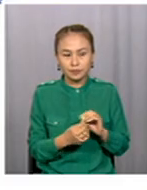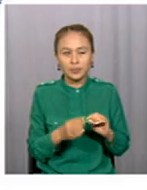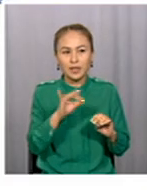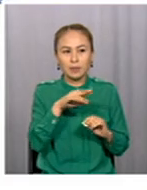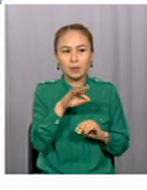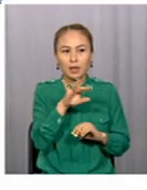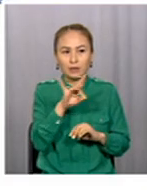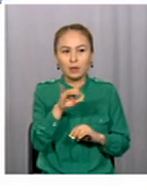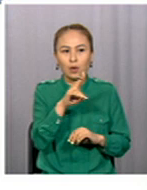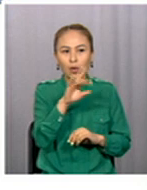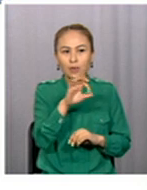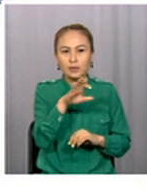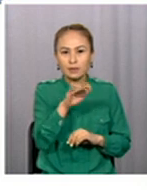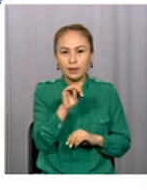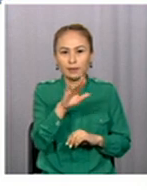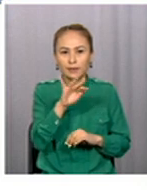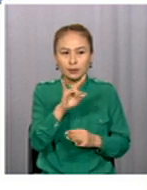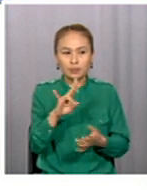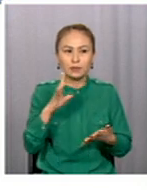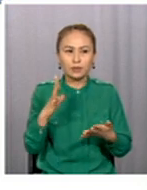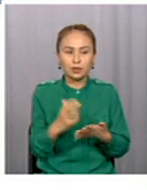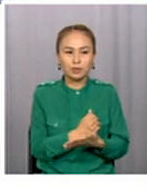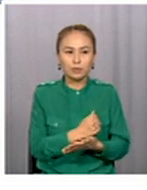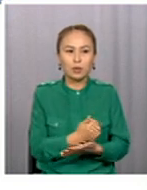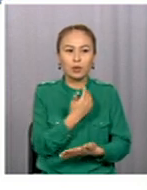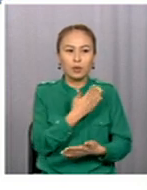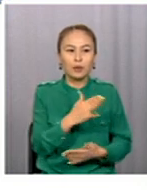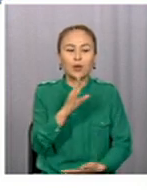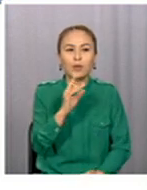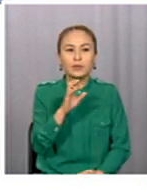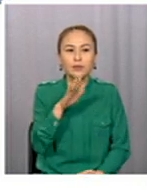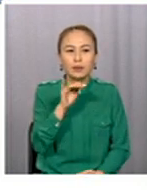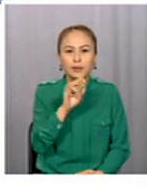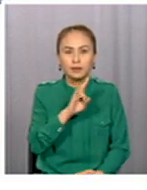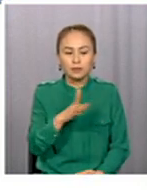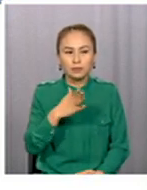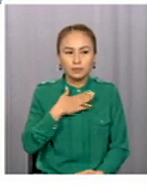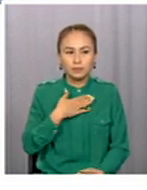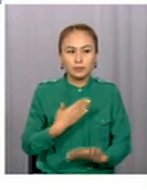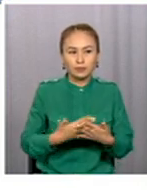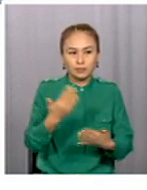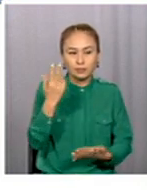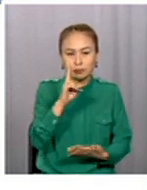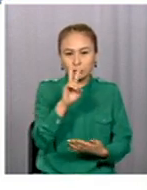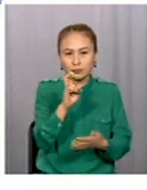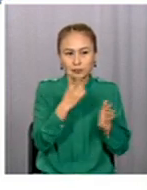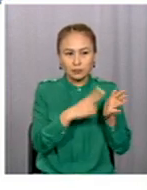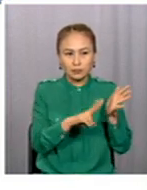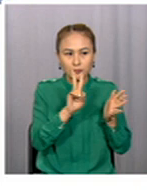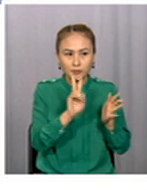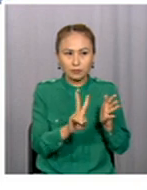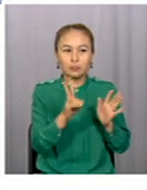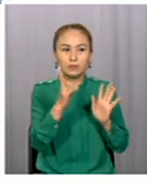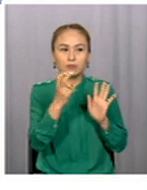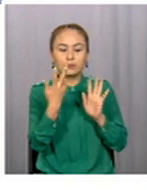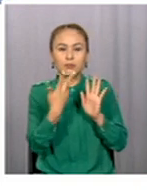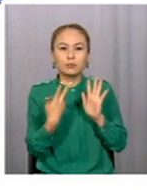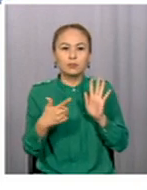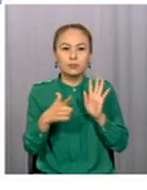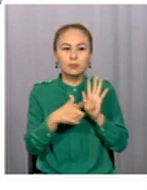император Константин жеңіп шықты. Император Константин біздің заманымыздың 272 және біздің